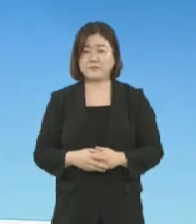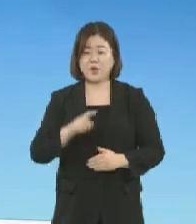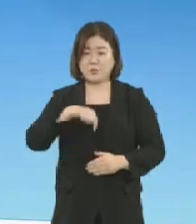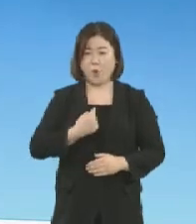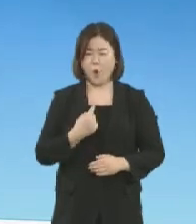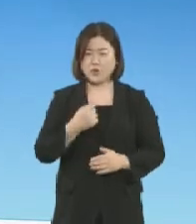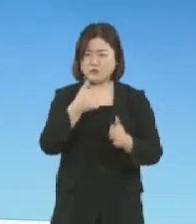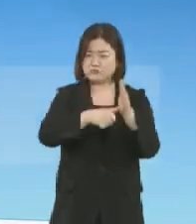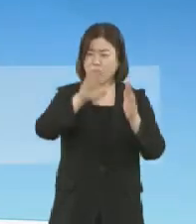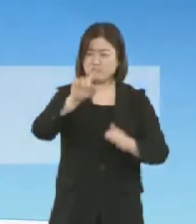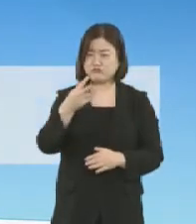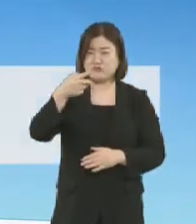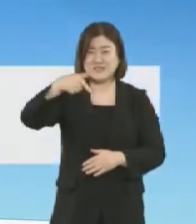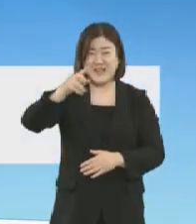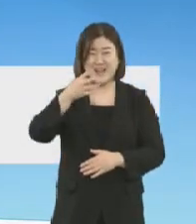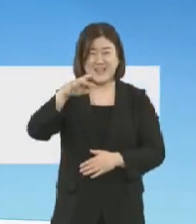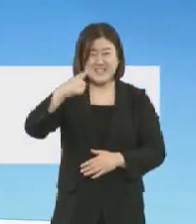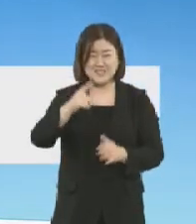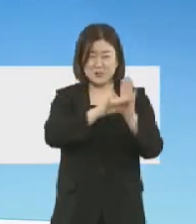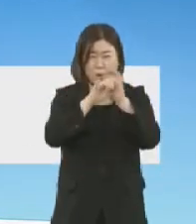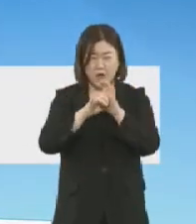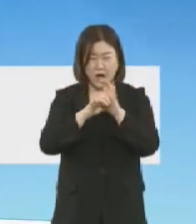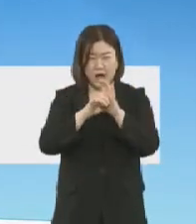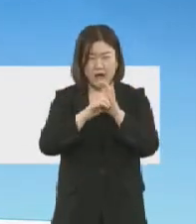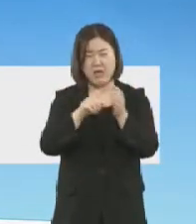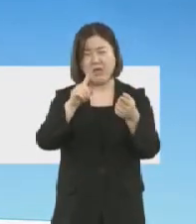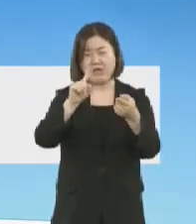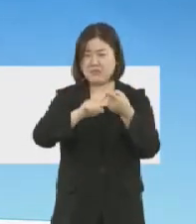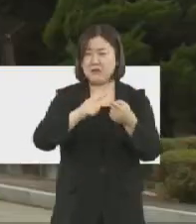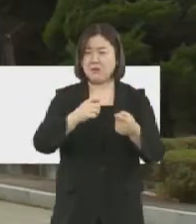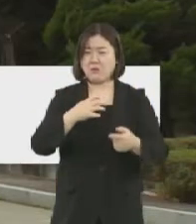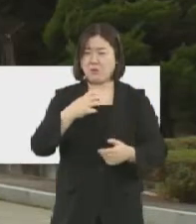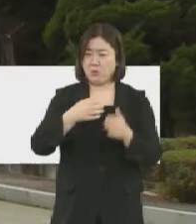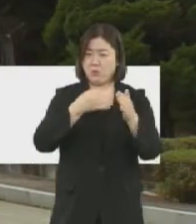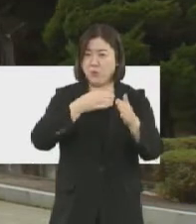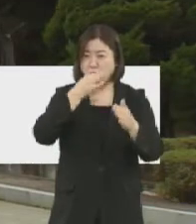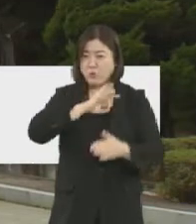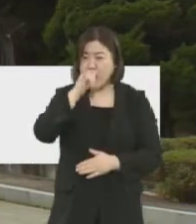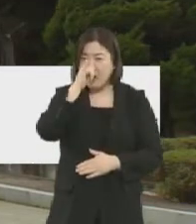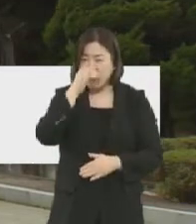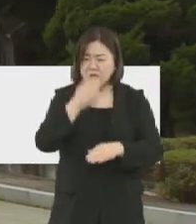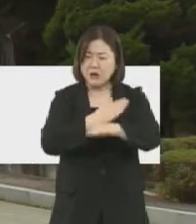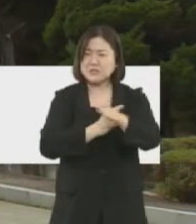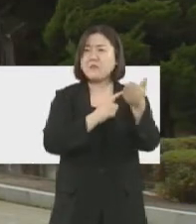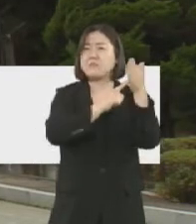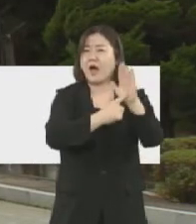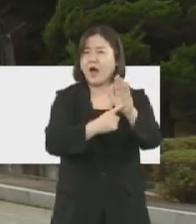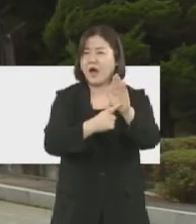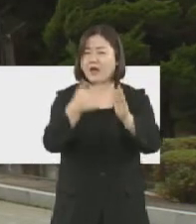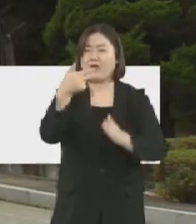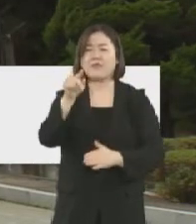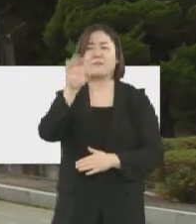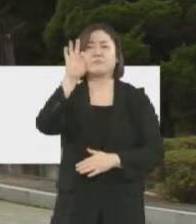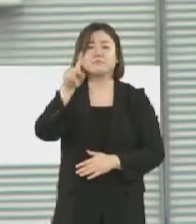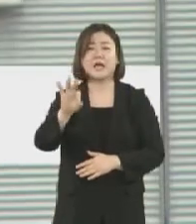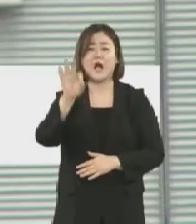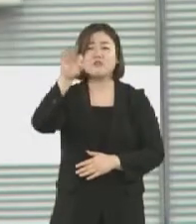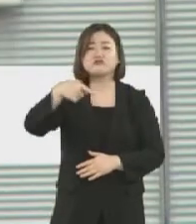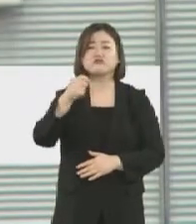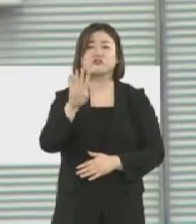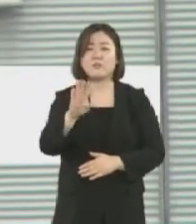자사 제품인 불가리스 가 코론 알고 억제 효과가 있다고 효능을 과장 발표해 논란을 일으킨 남양유업에 대해